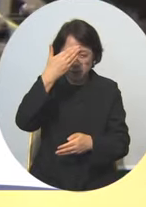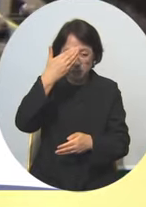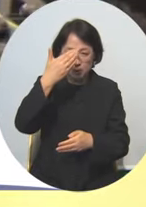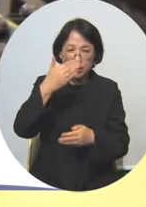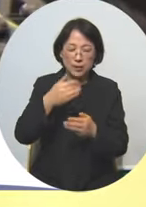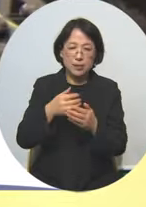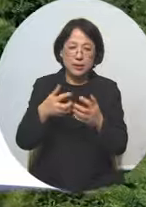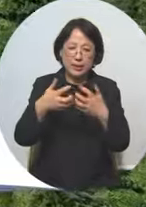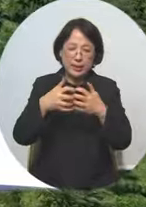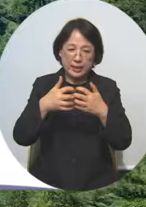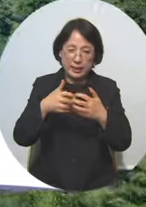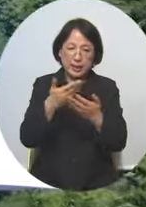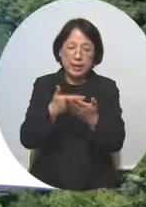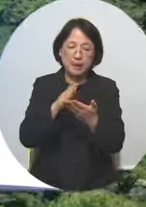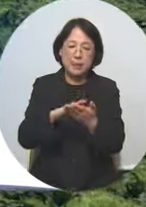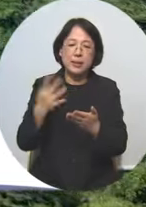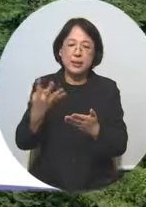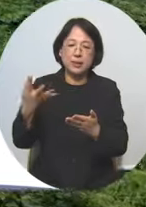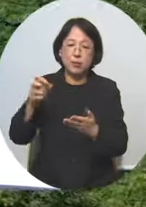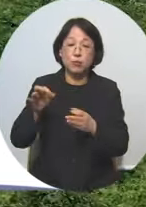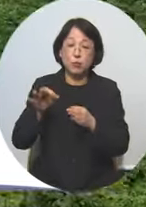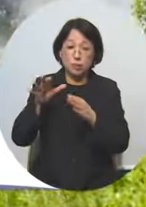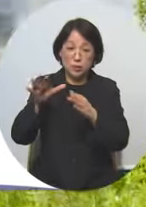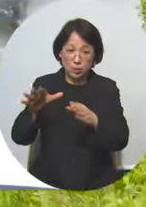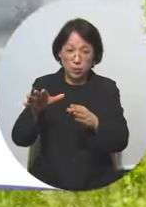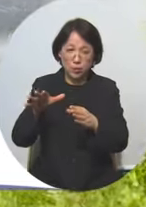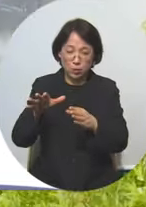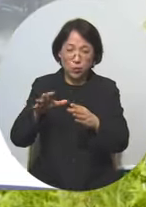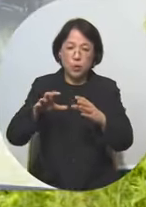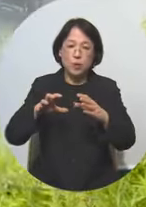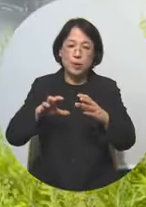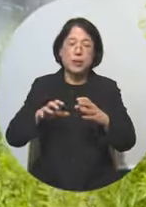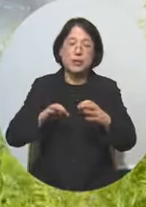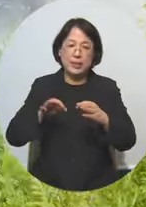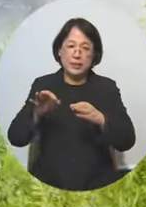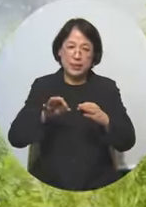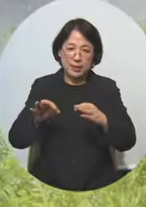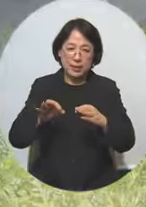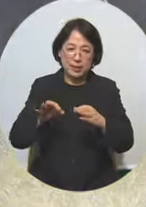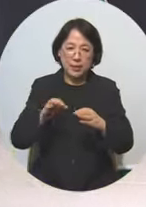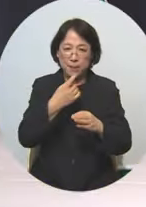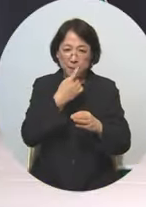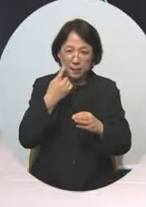개발에 4천억 원을 투자하고 맞춤형 시장 개척에 나섭니다.